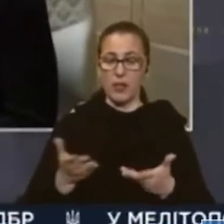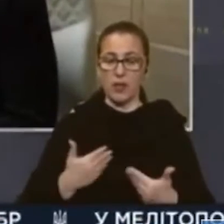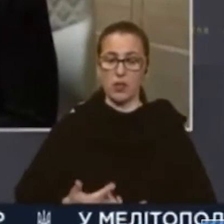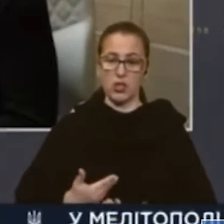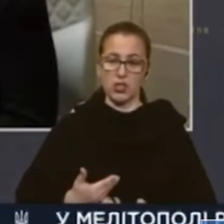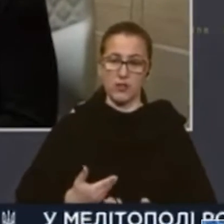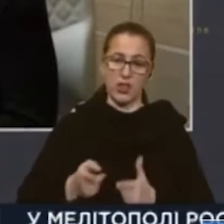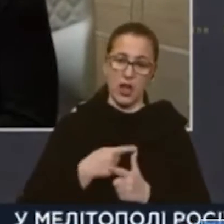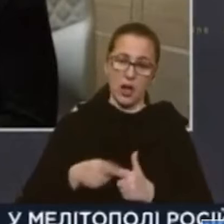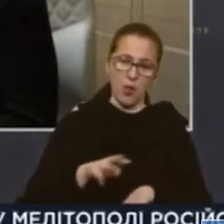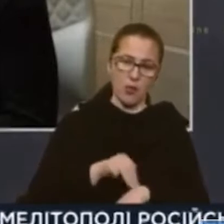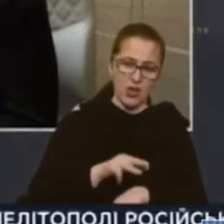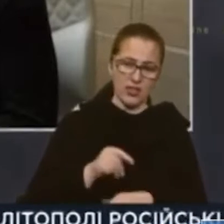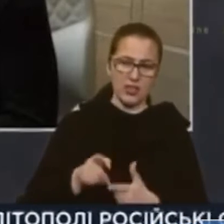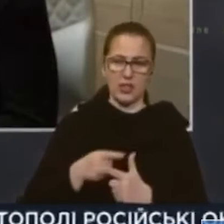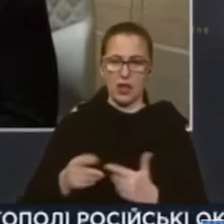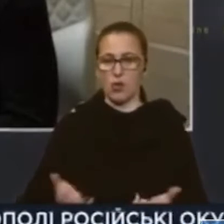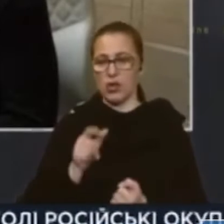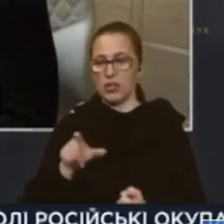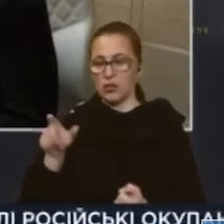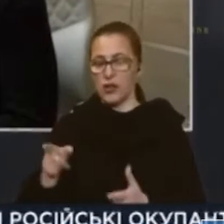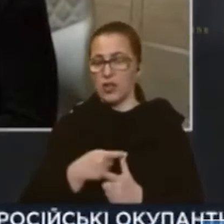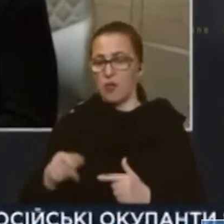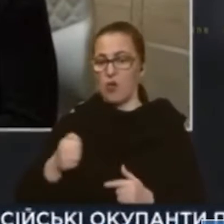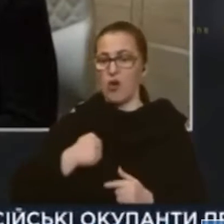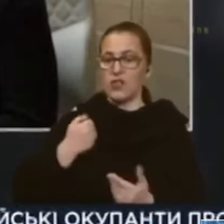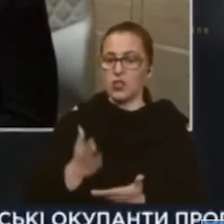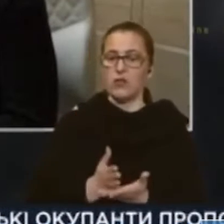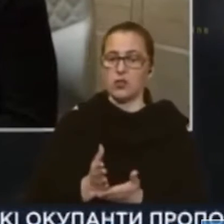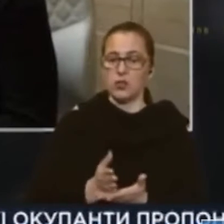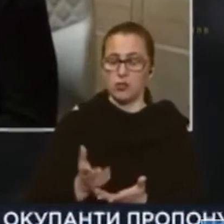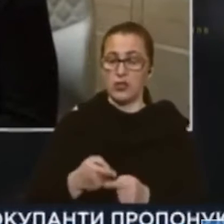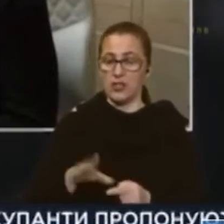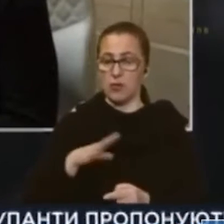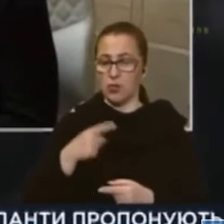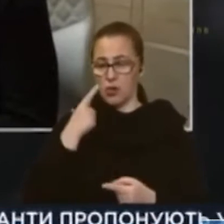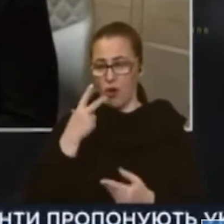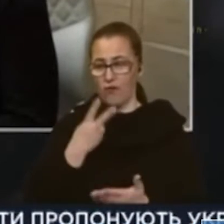де проживали або поліцейські, або рятувальники, або військовослужбовці. І це було